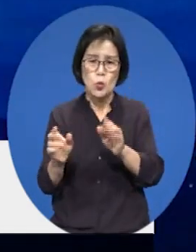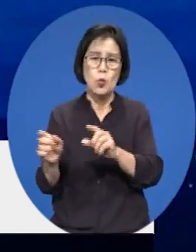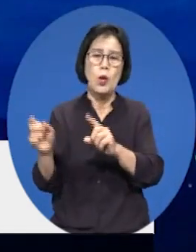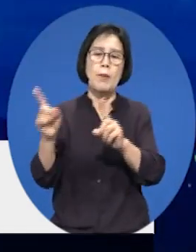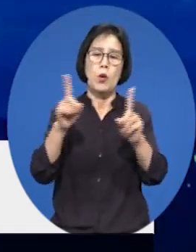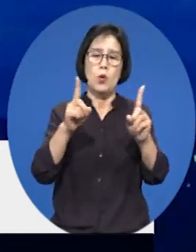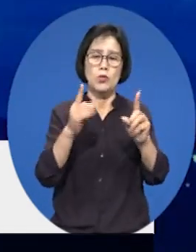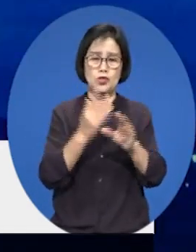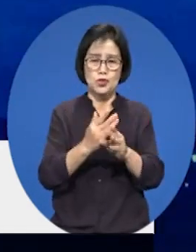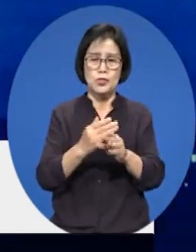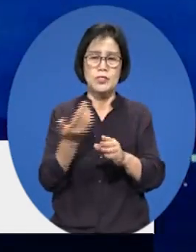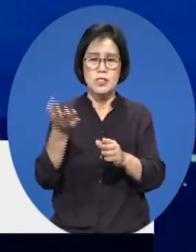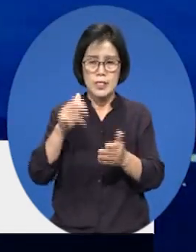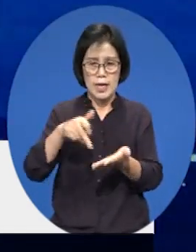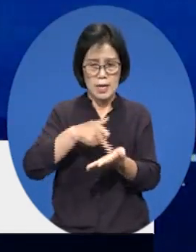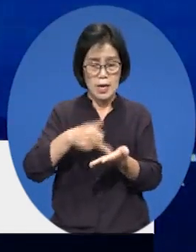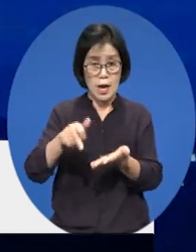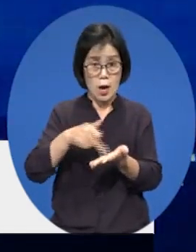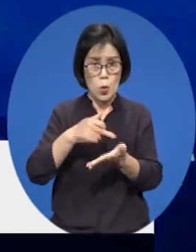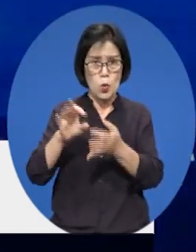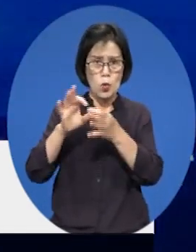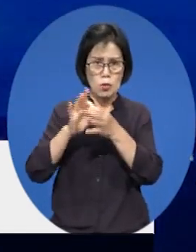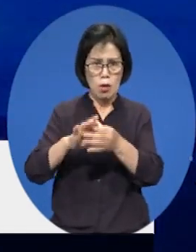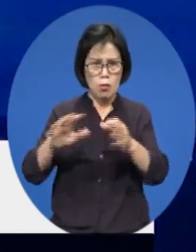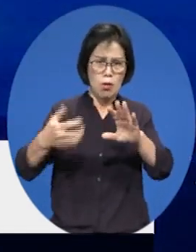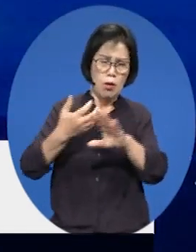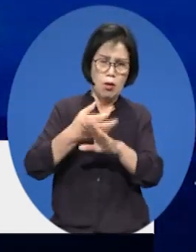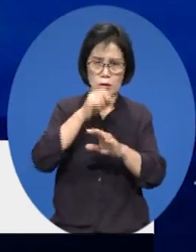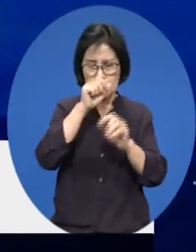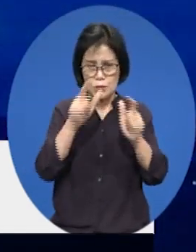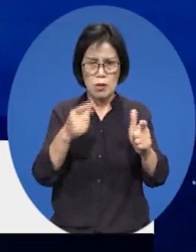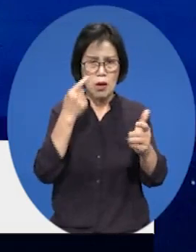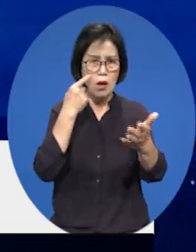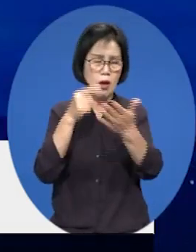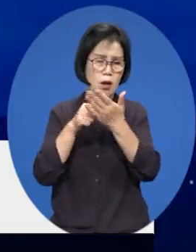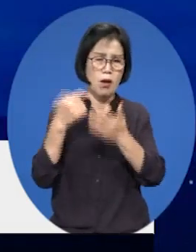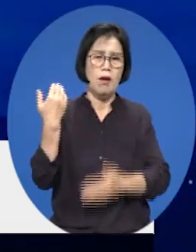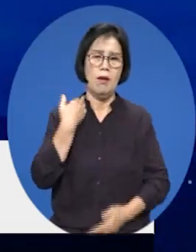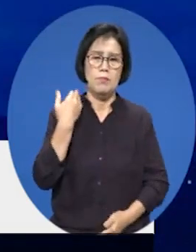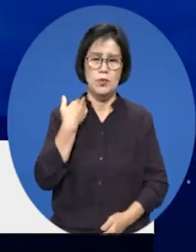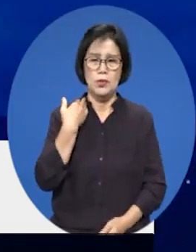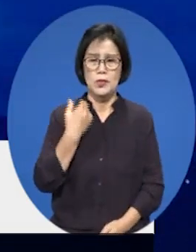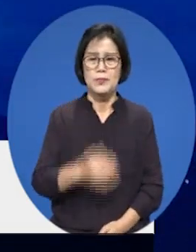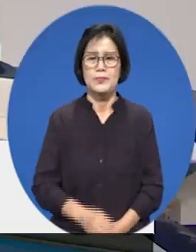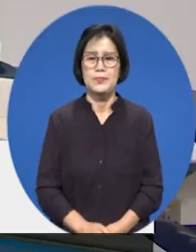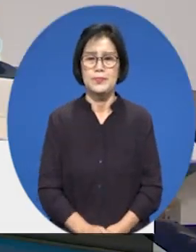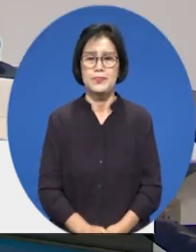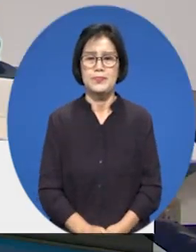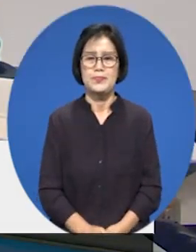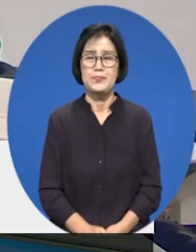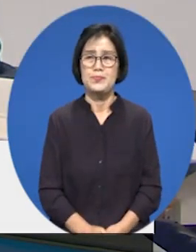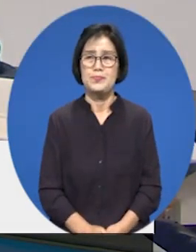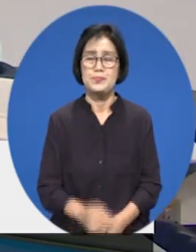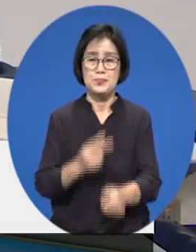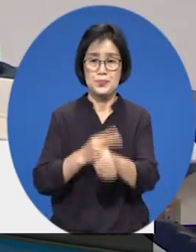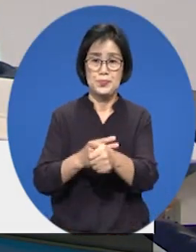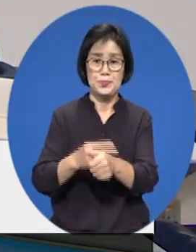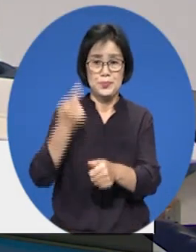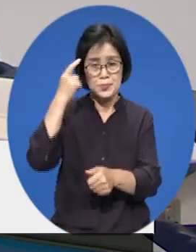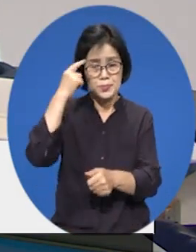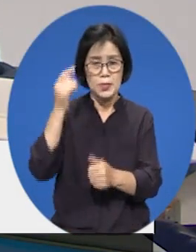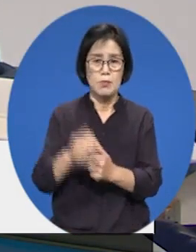카카오는 계속해서 그 자주 반등의 기회가 보이질 않고 있는데 어떻게 생각하시죠 뭐 지금 제 네이버는